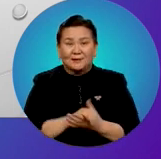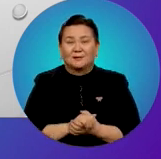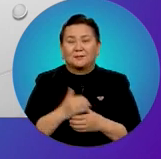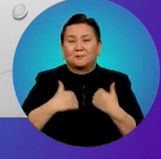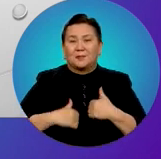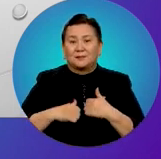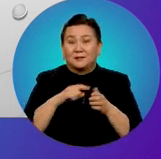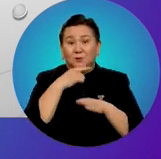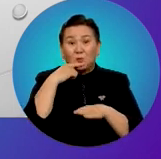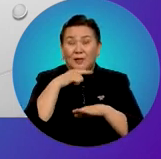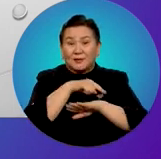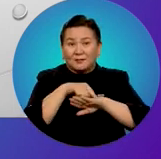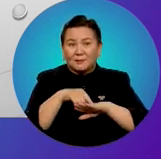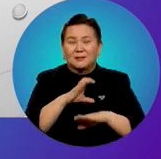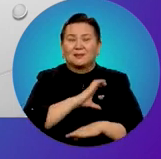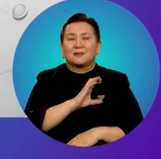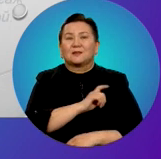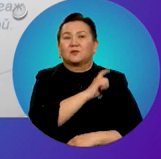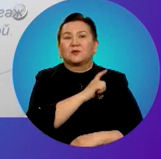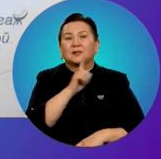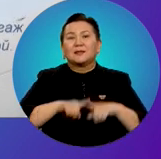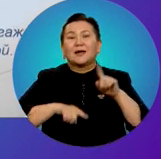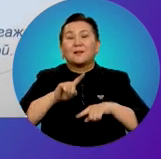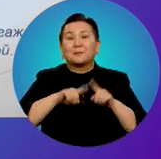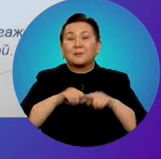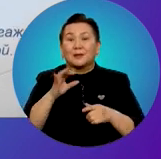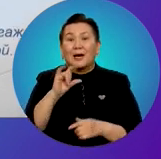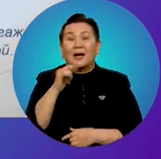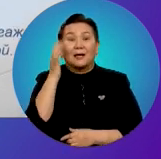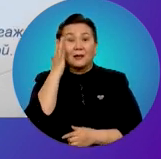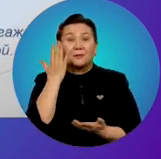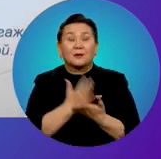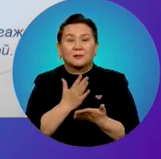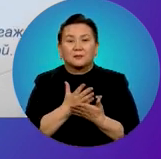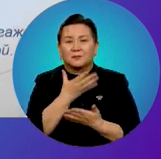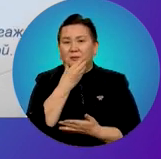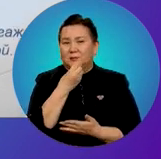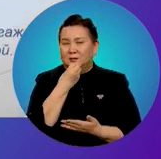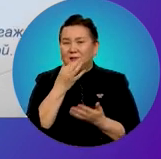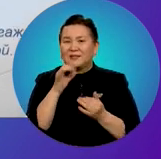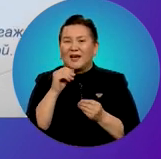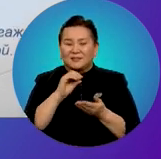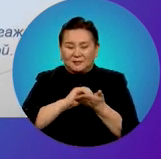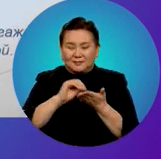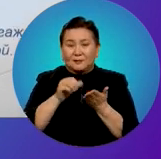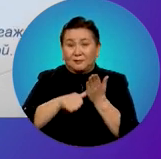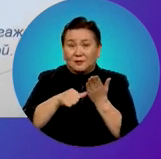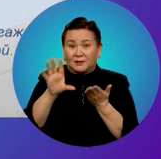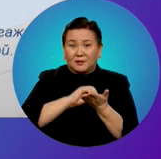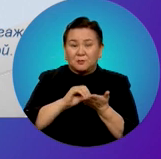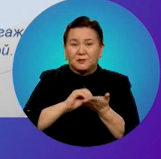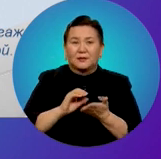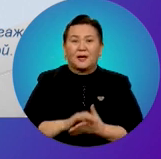тэмдэглэсэн энэ хэсгээс сэтгэл хөдлөлийн ямар арга хэрэглүүр өөрөөр хэлбэл уран дүрслэлийг хэрхэн яаж хэрэглэснийг дэвтэр дээрээ ялгаж бичээрэй